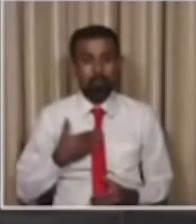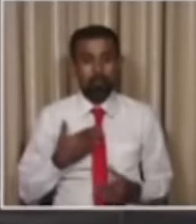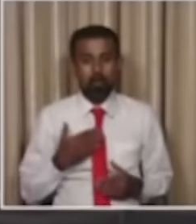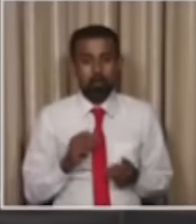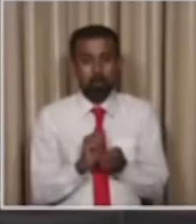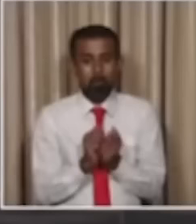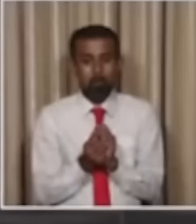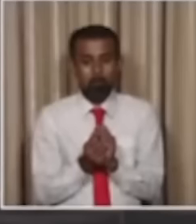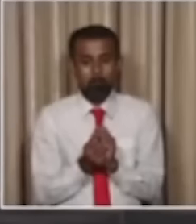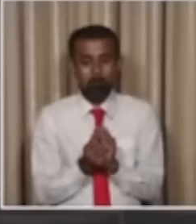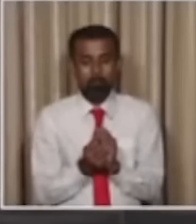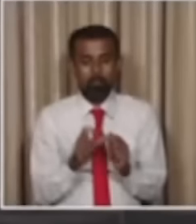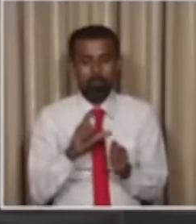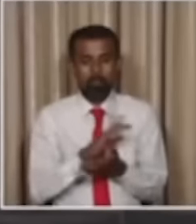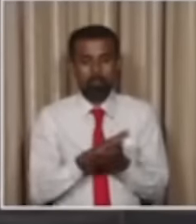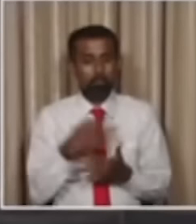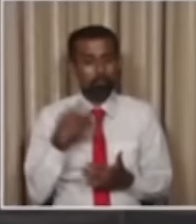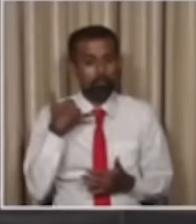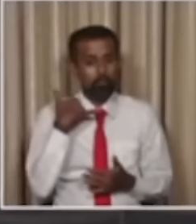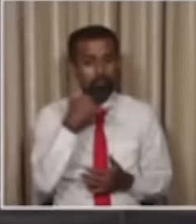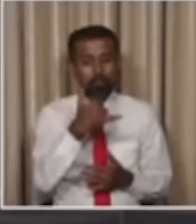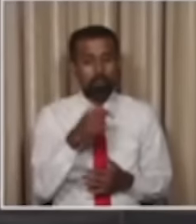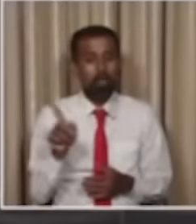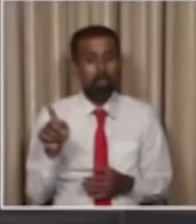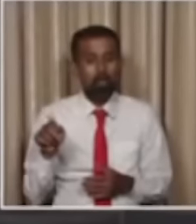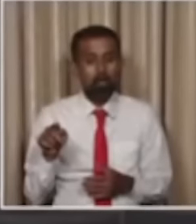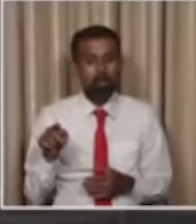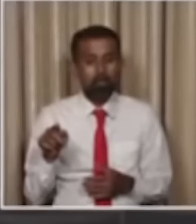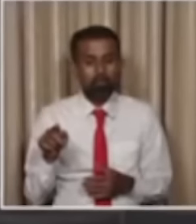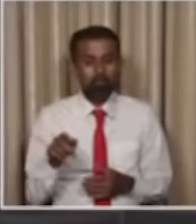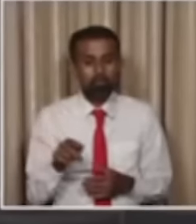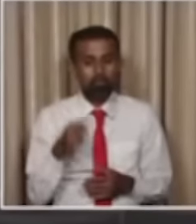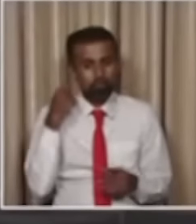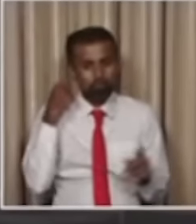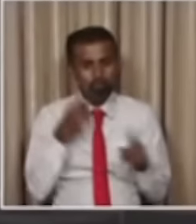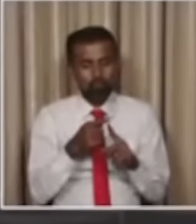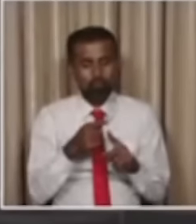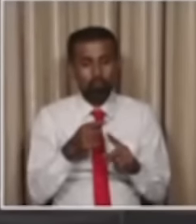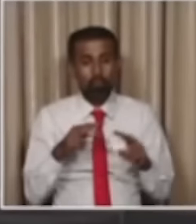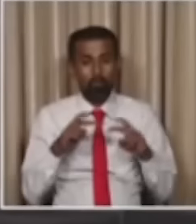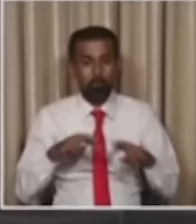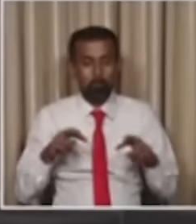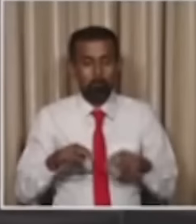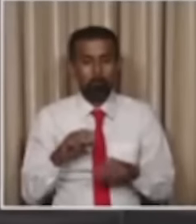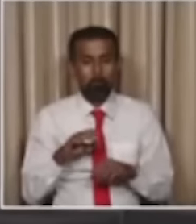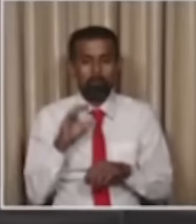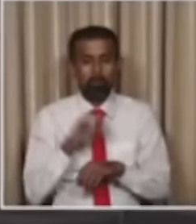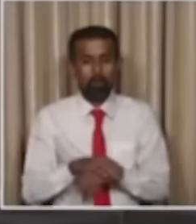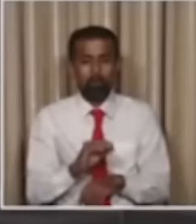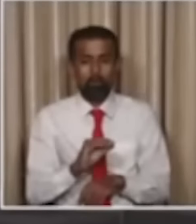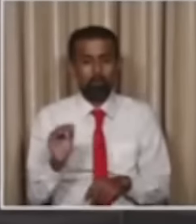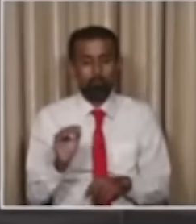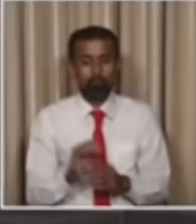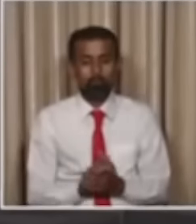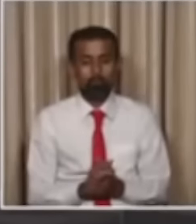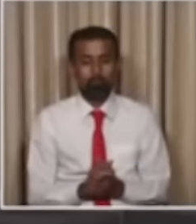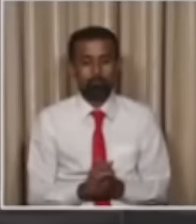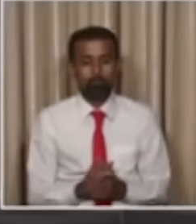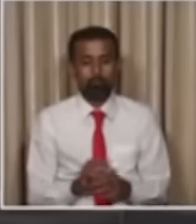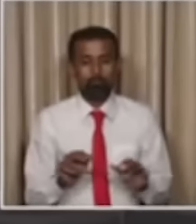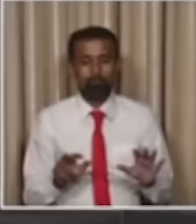4 නාලිකාවට කතා කළේ කවුරුන්ද යන්න කියන කාරණයත් එම විමර්ශනයේදී එළියට එයි.